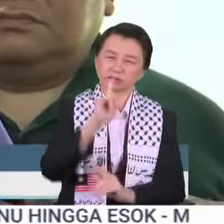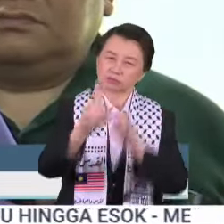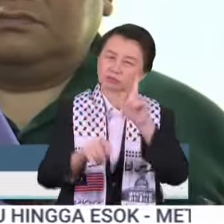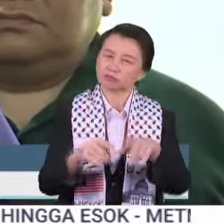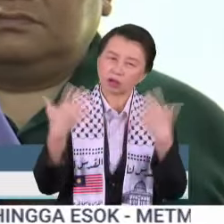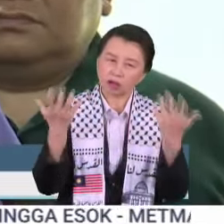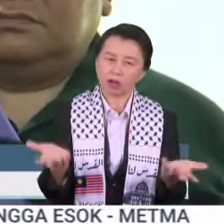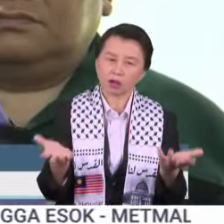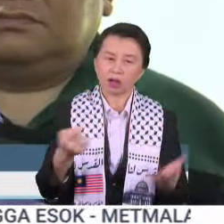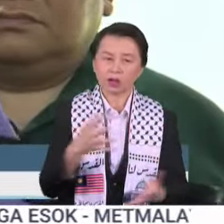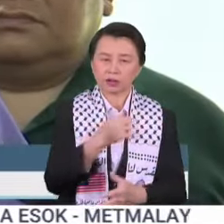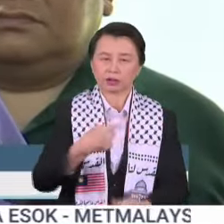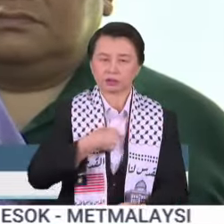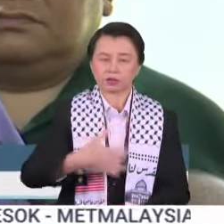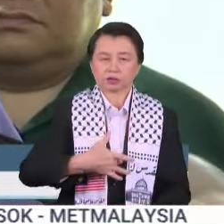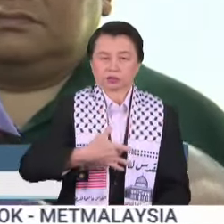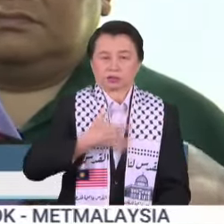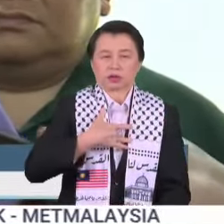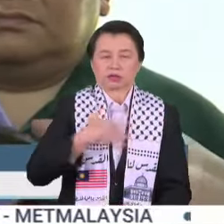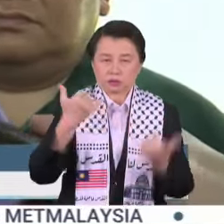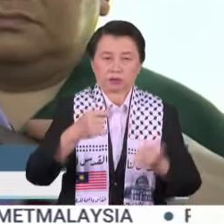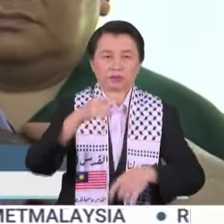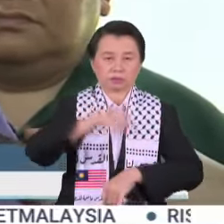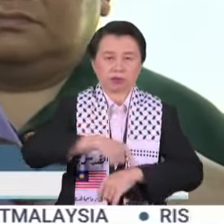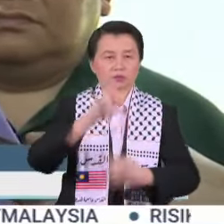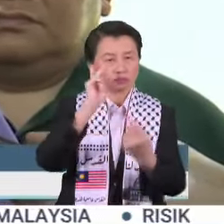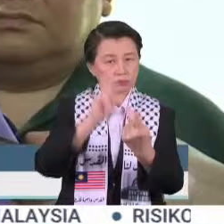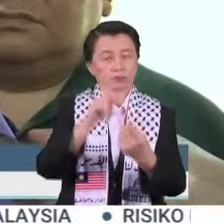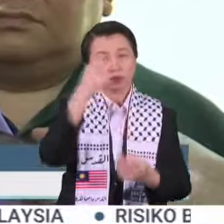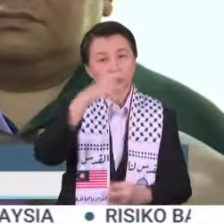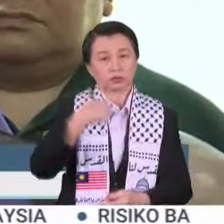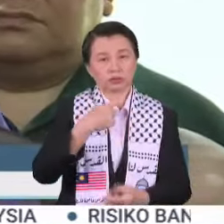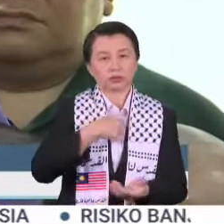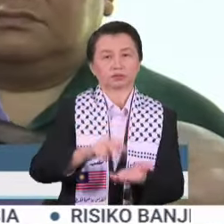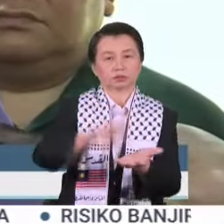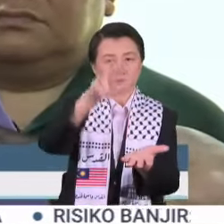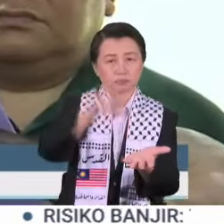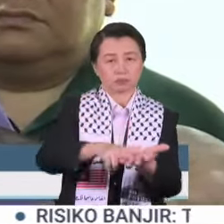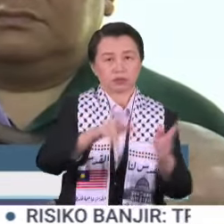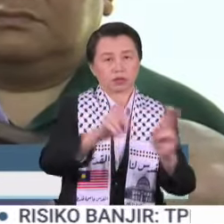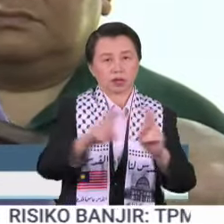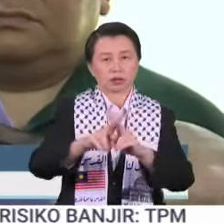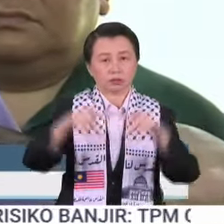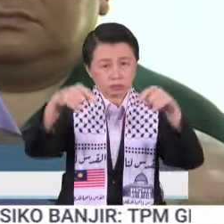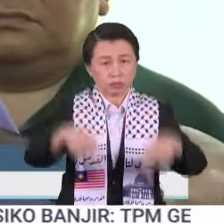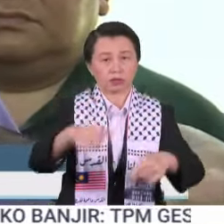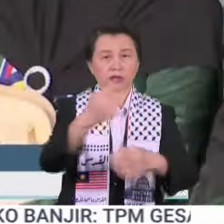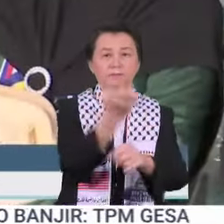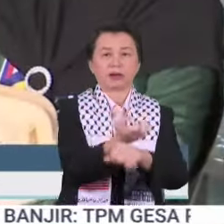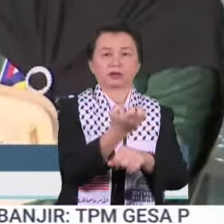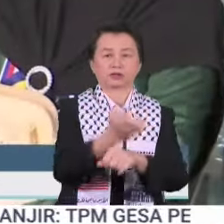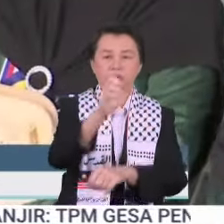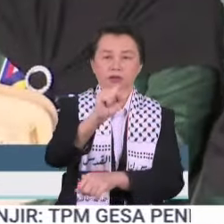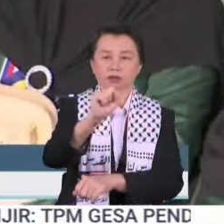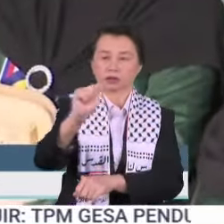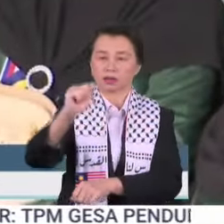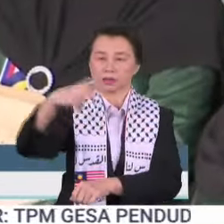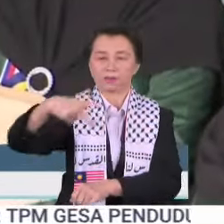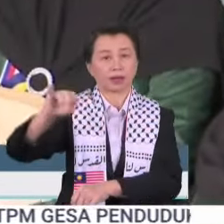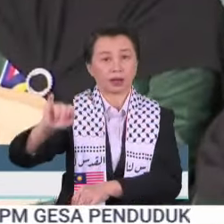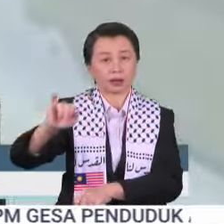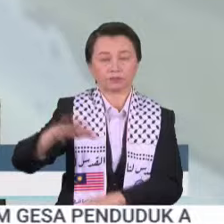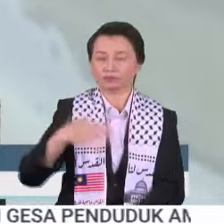cukup besar. Dan saya rasa inilah masa yang paling sesuai untuk kita mewartakan kampung-kampung di Batu Sapi ini. Beliau berkata